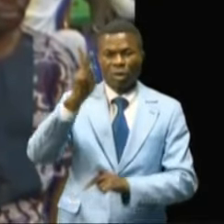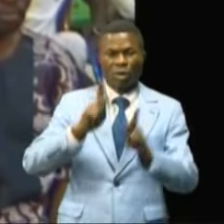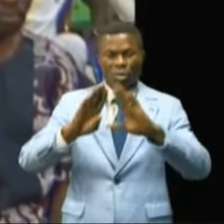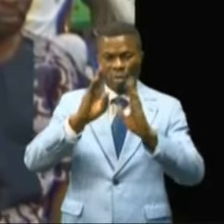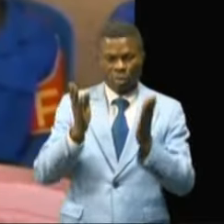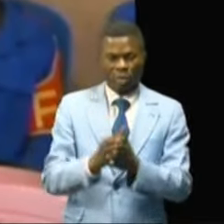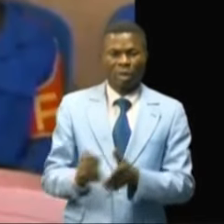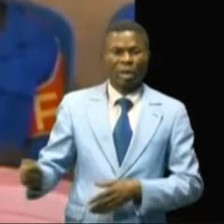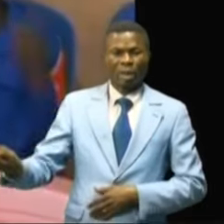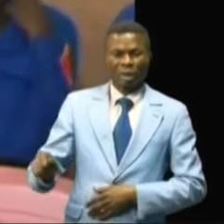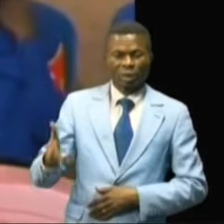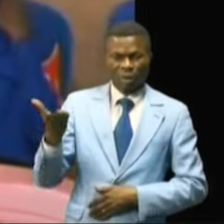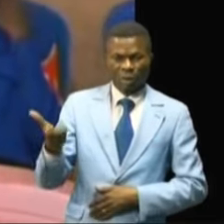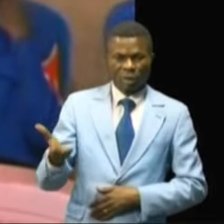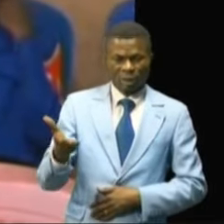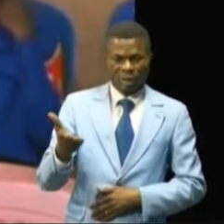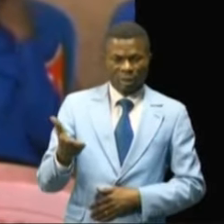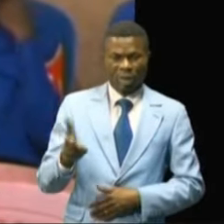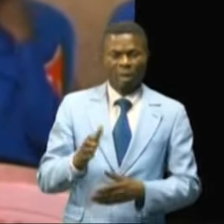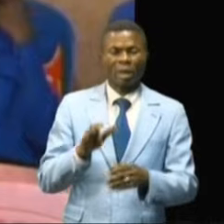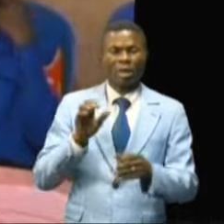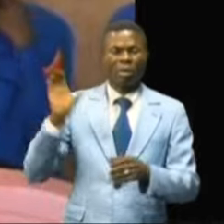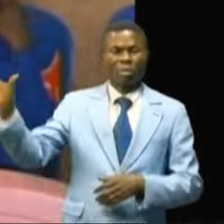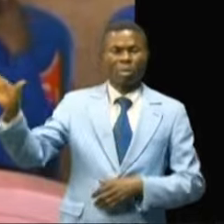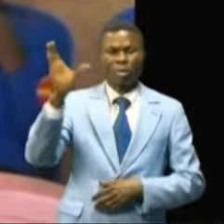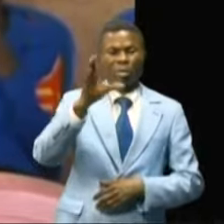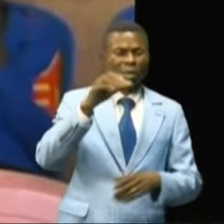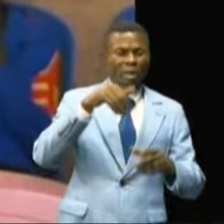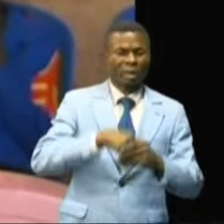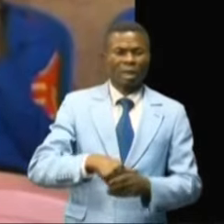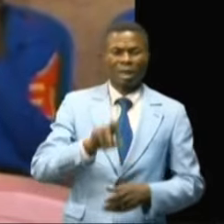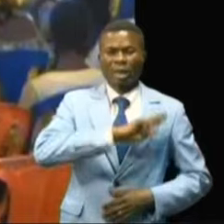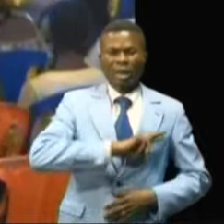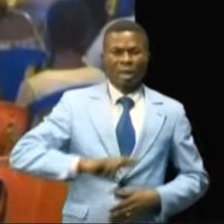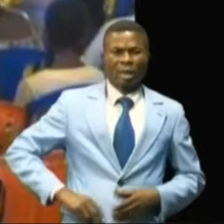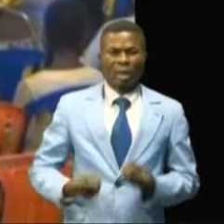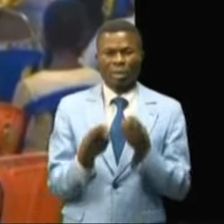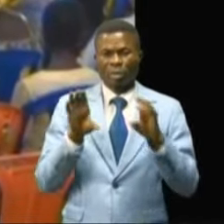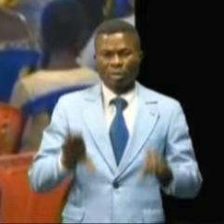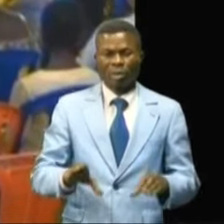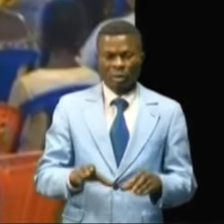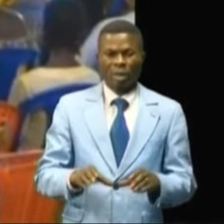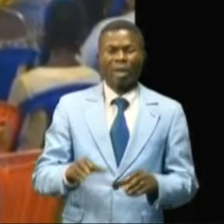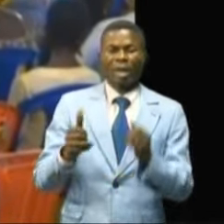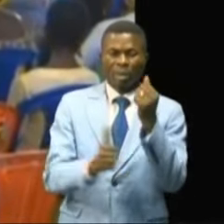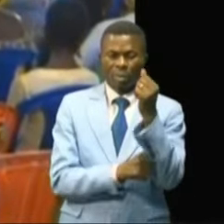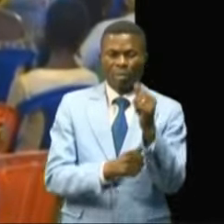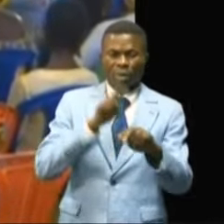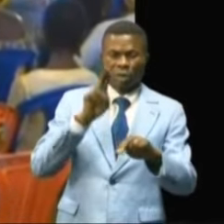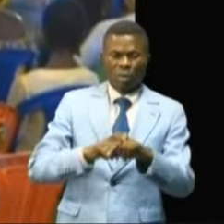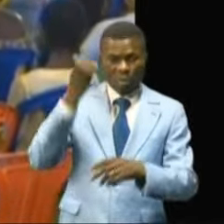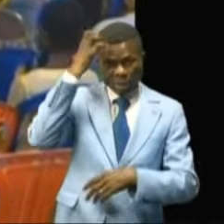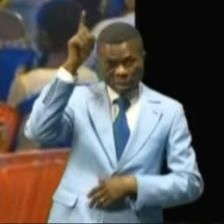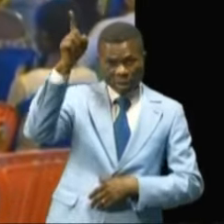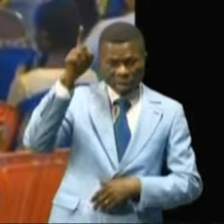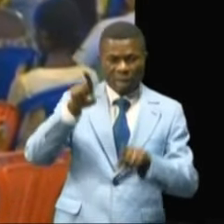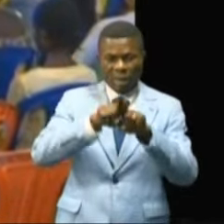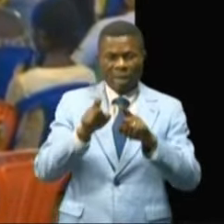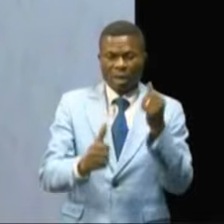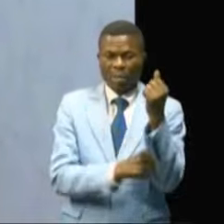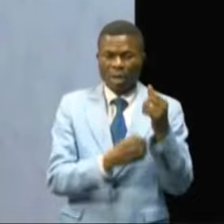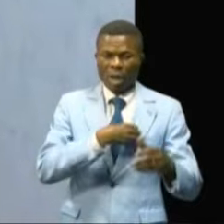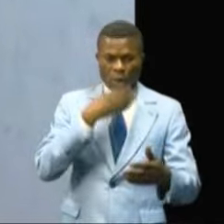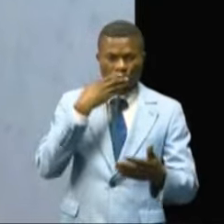ce territoire qui sont disséminés partout en République démocratique du Congo et la diaspora ainsi que les hommes de bonne